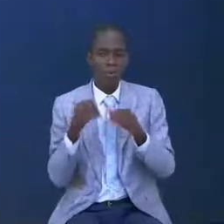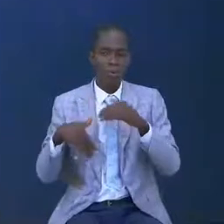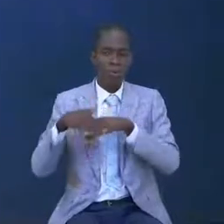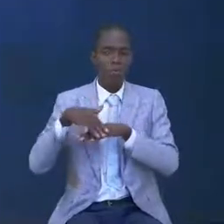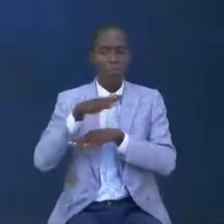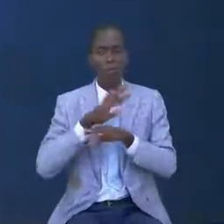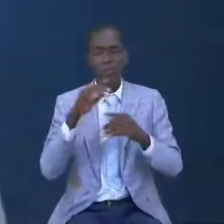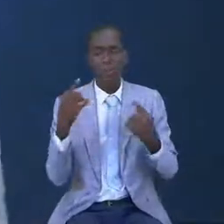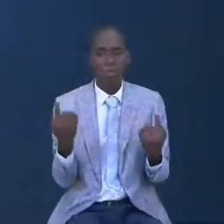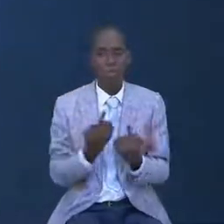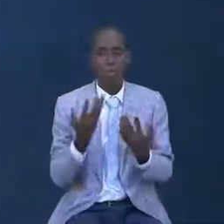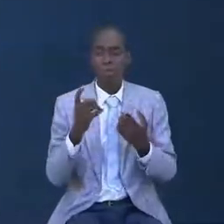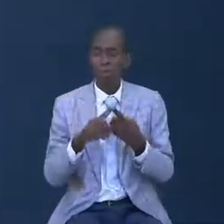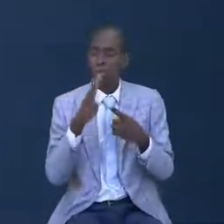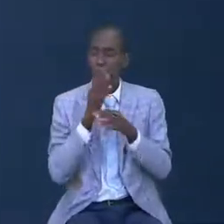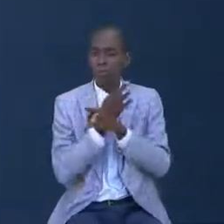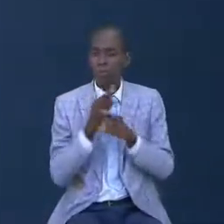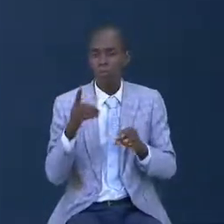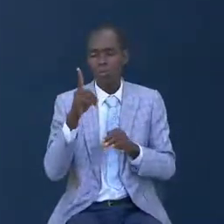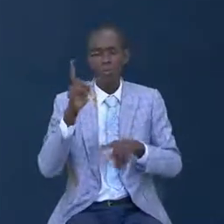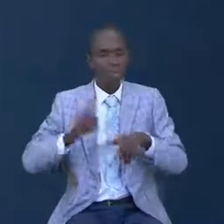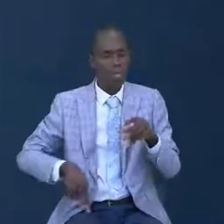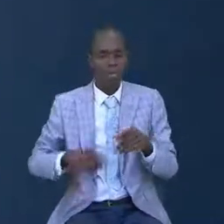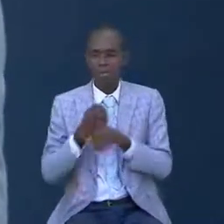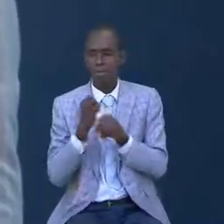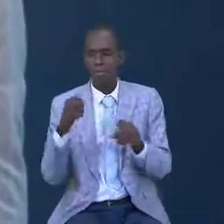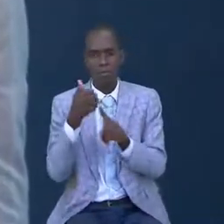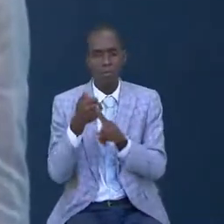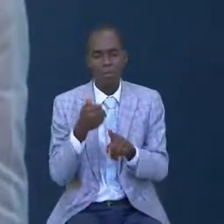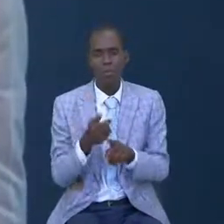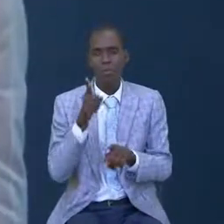là, tu veux ce salut maintenant et il va pardonner tes péchés